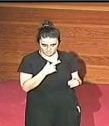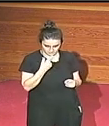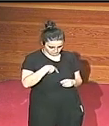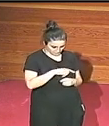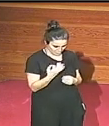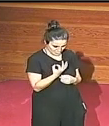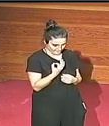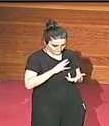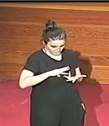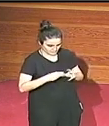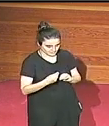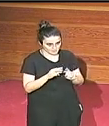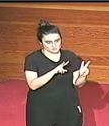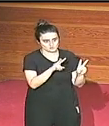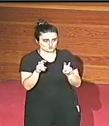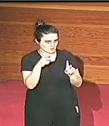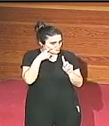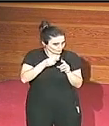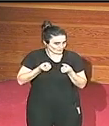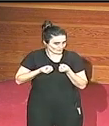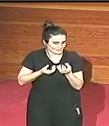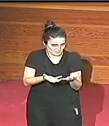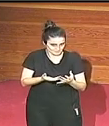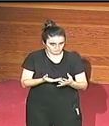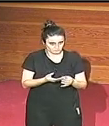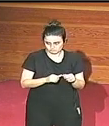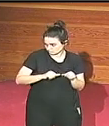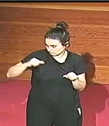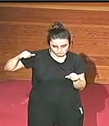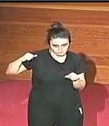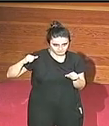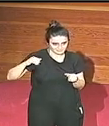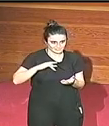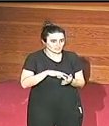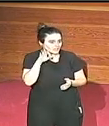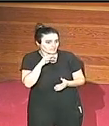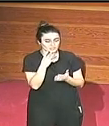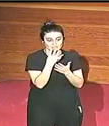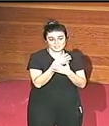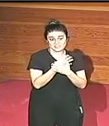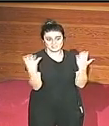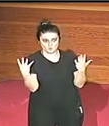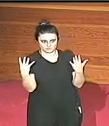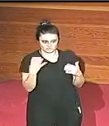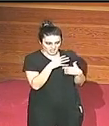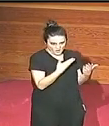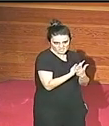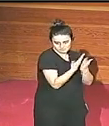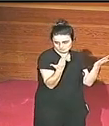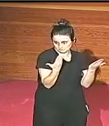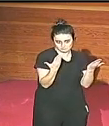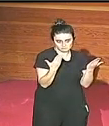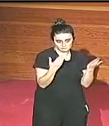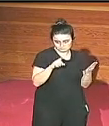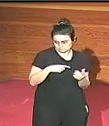dira, informatzeko, ez? Hori, baina hori beti da gertatu izan da, ez? 19. mendeko egunkari batek ez dauka zer ikusirik gaur egun